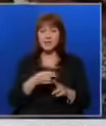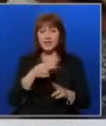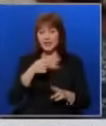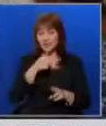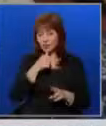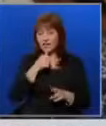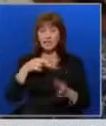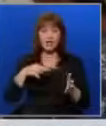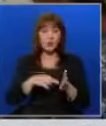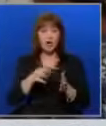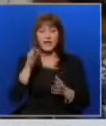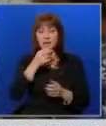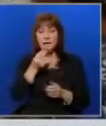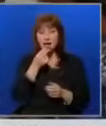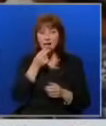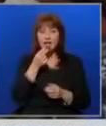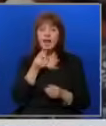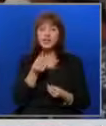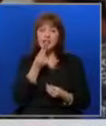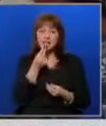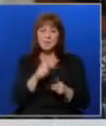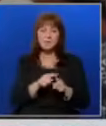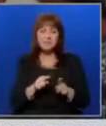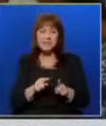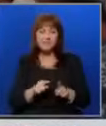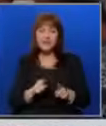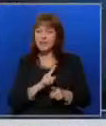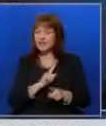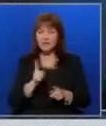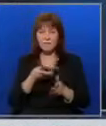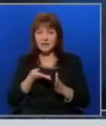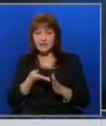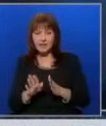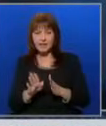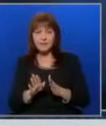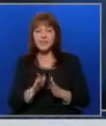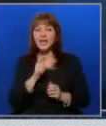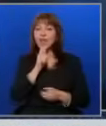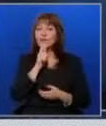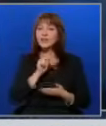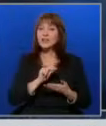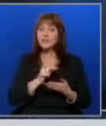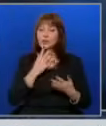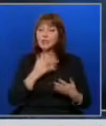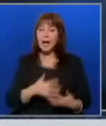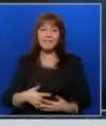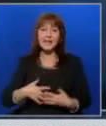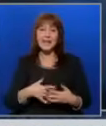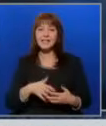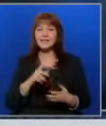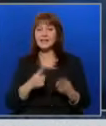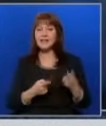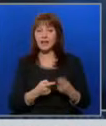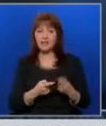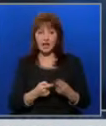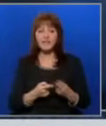спират тока, няма храна, но ще ядем бисквити и ядки и няма да мръднем. В интервю за американската телевизия ABC, израелският